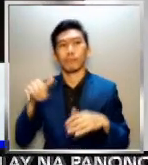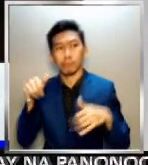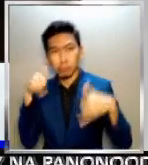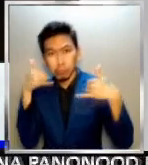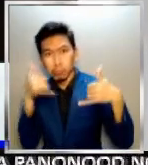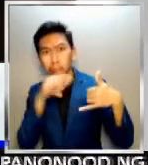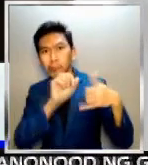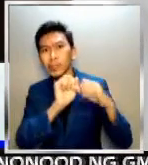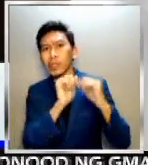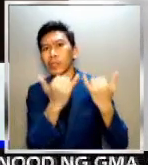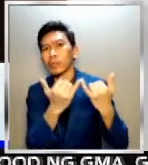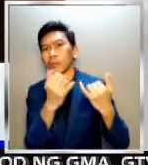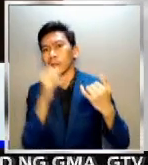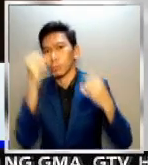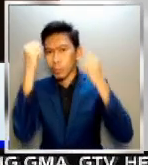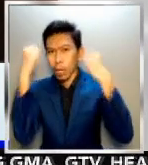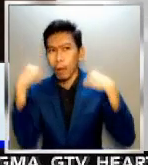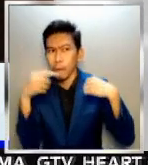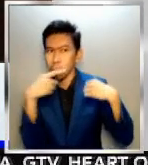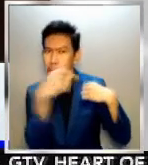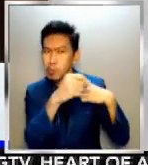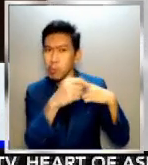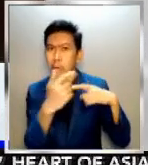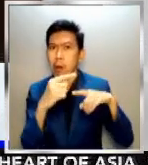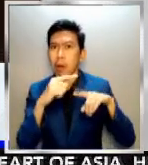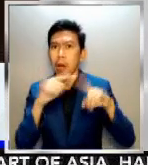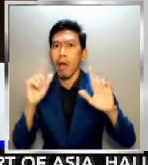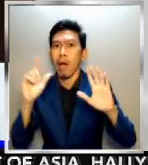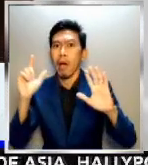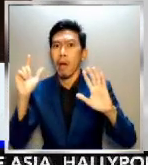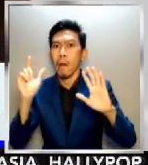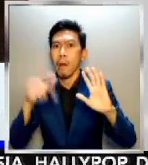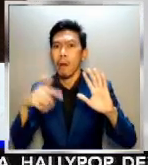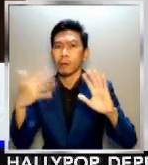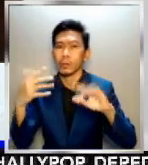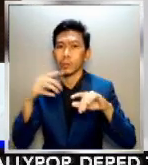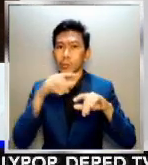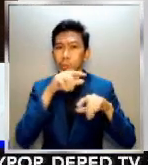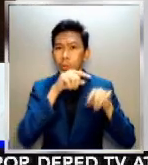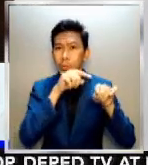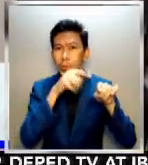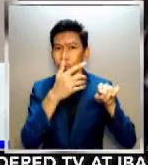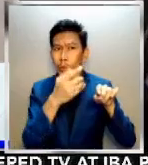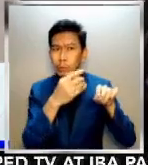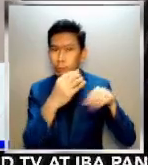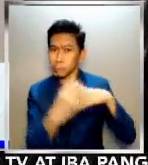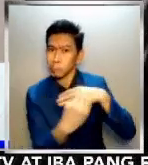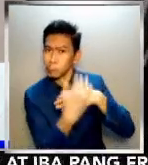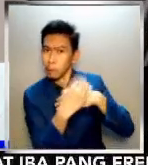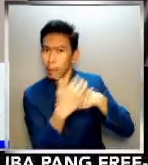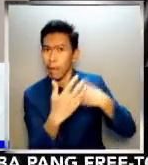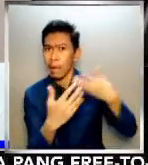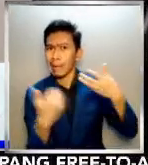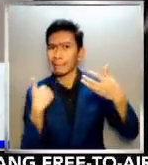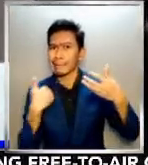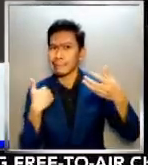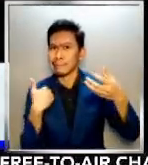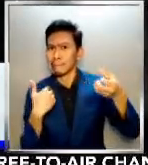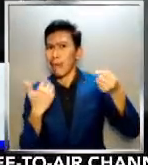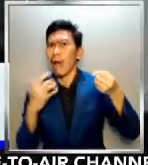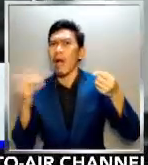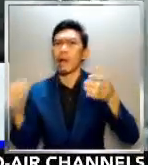ang nangyari. Pero bago pa man makapagbigay ng payo kung ano ang dapat gawin ang ahensya ni Rose, naulit daw ang